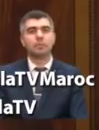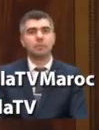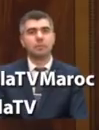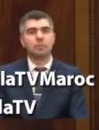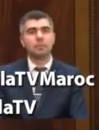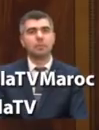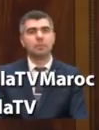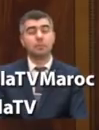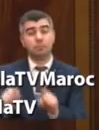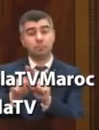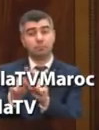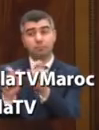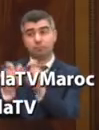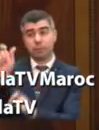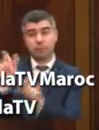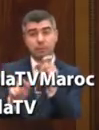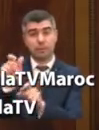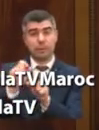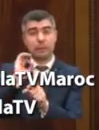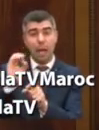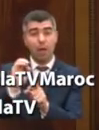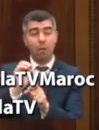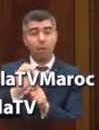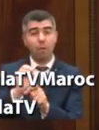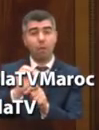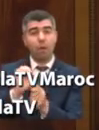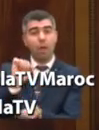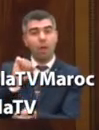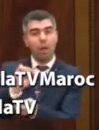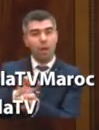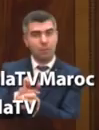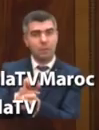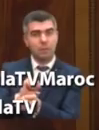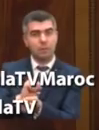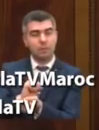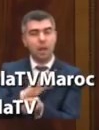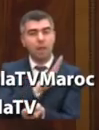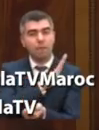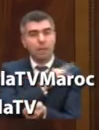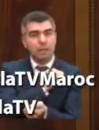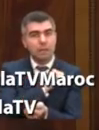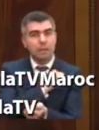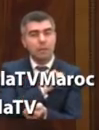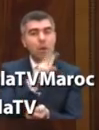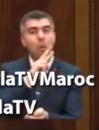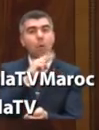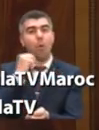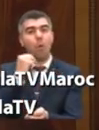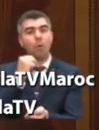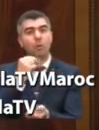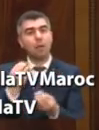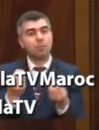إنما يتعرض له الأسرى الفلسطينيون داخل غياهب السجون الإسرائيلية